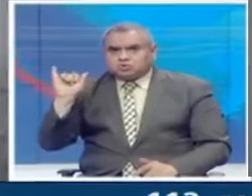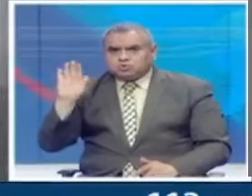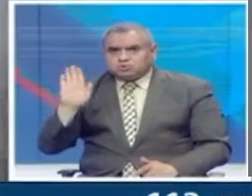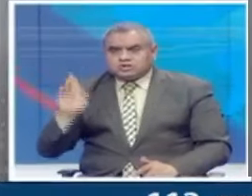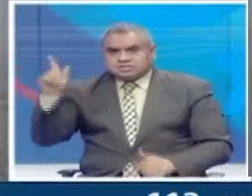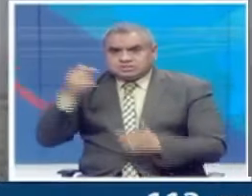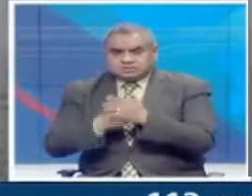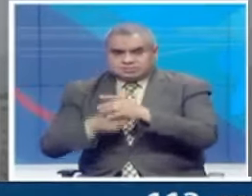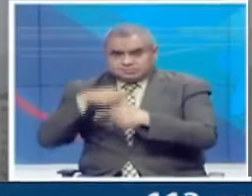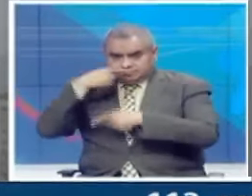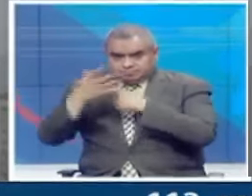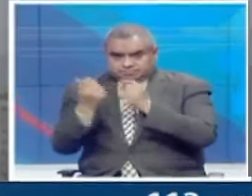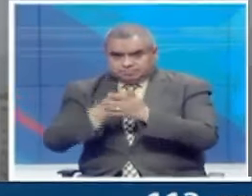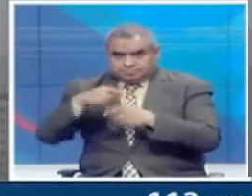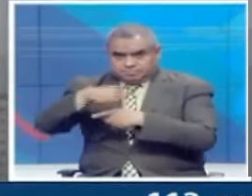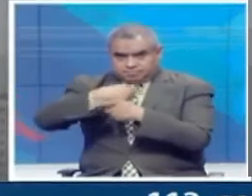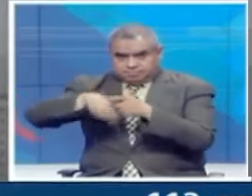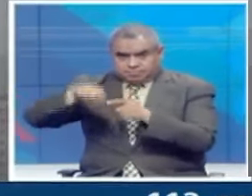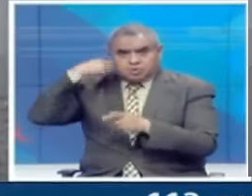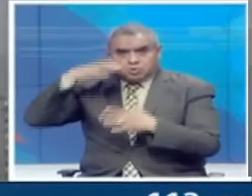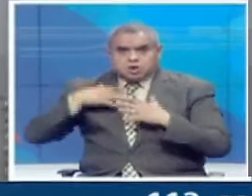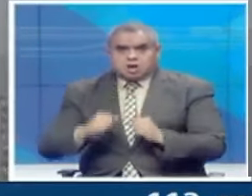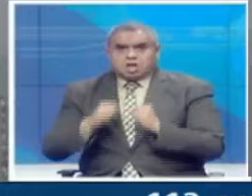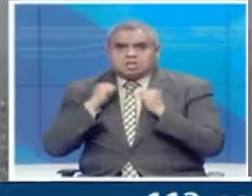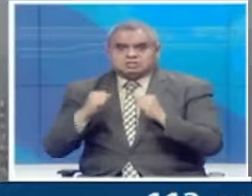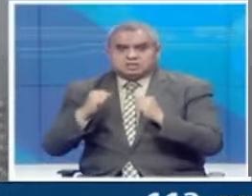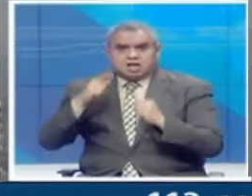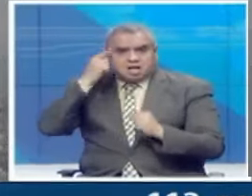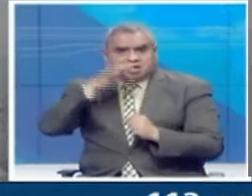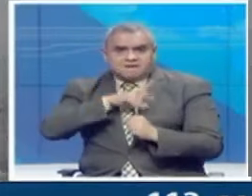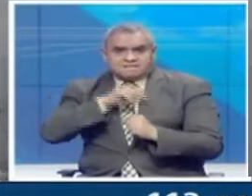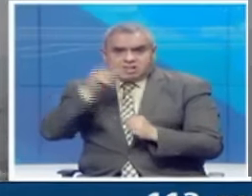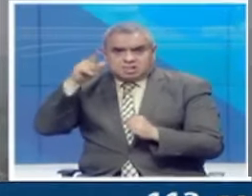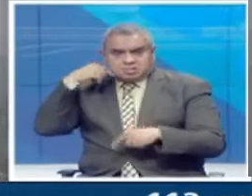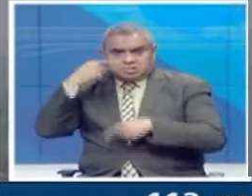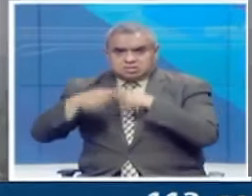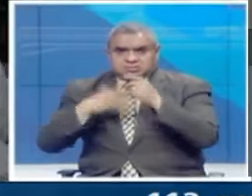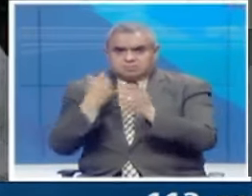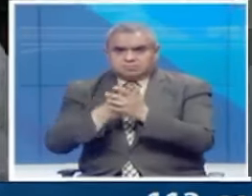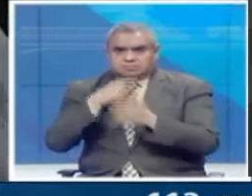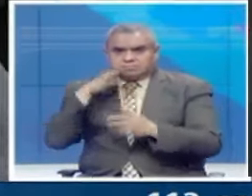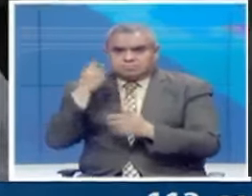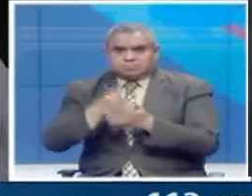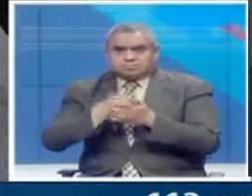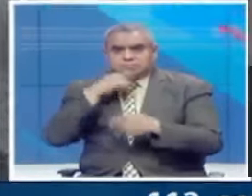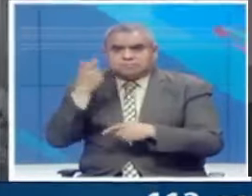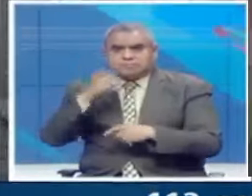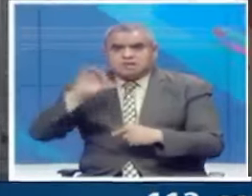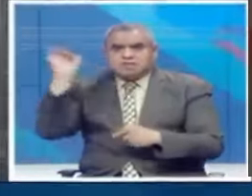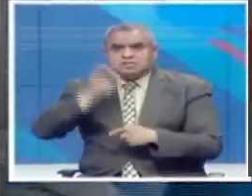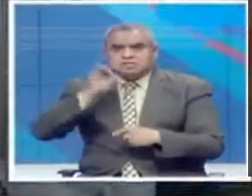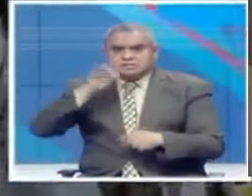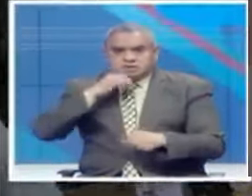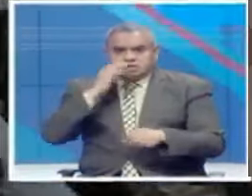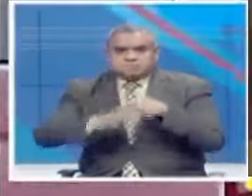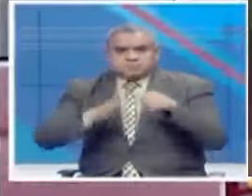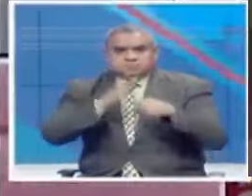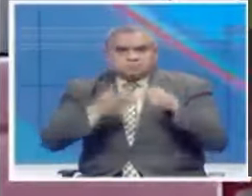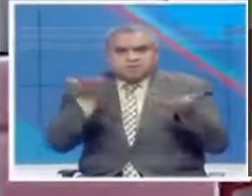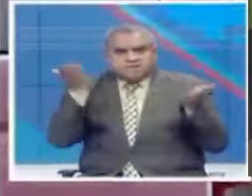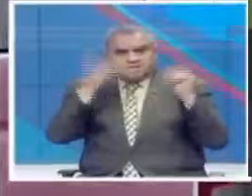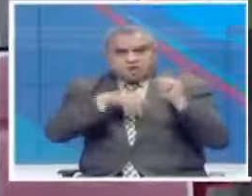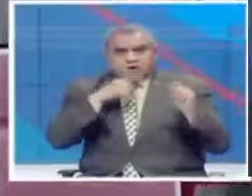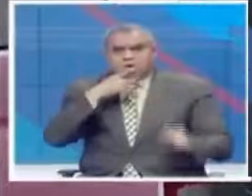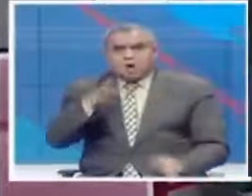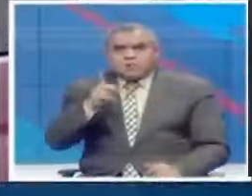القطاع. من جانبها أعلنت وزارة الصحة الفلسطينية أن قوات الاحتلال ارتكبت 19 مجزرة خلال 24